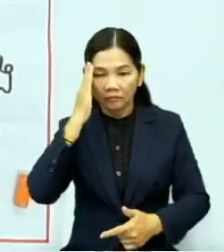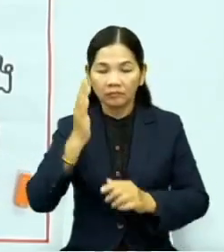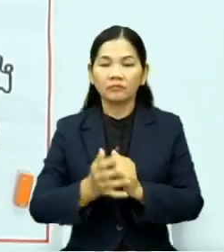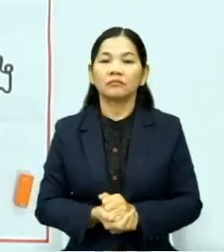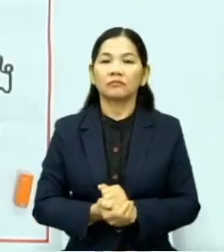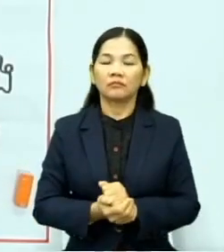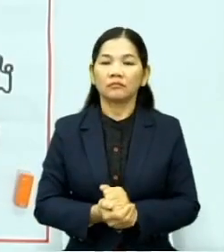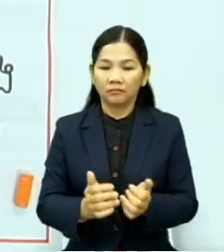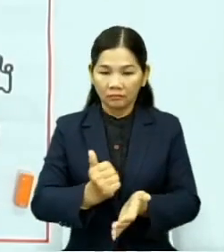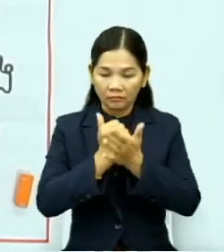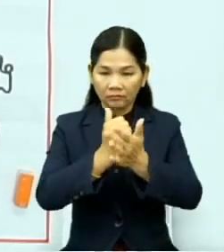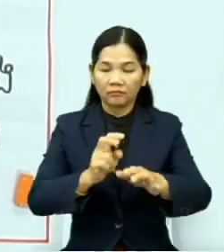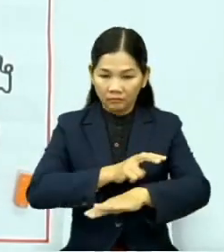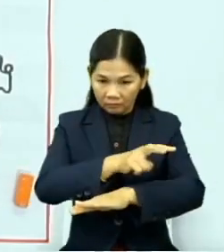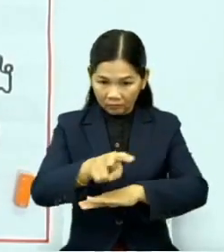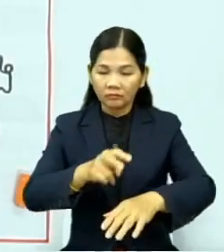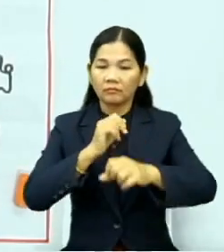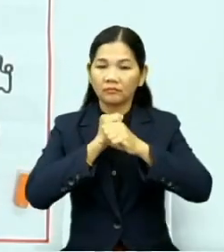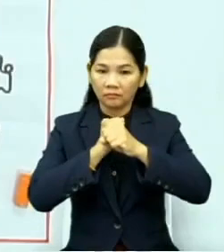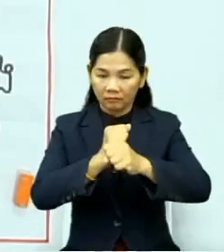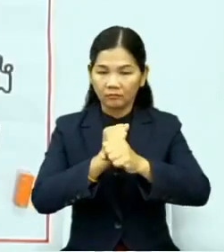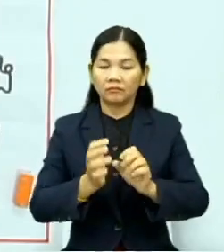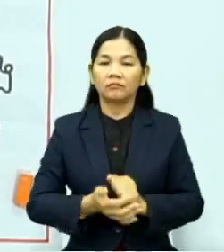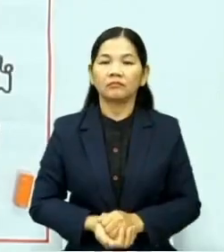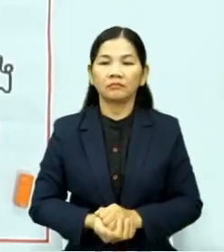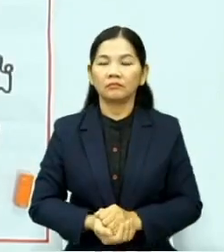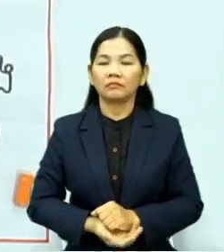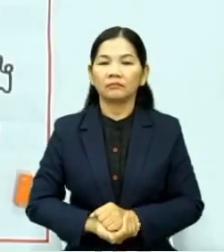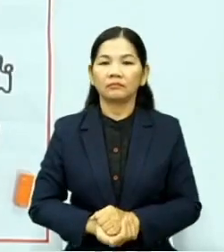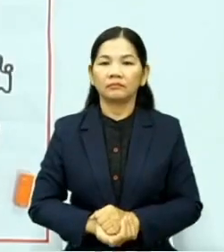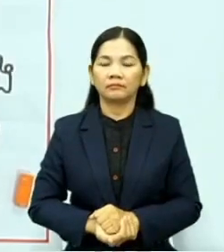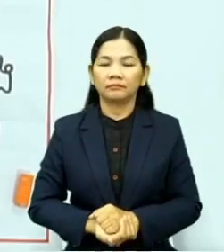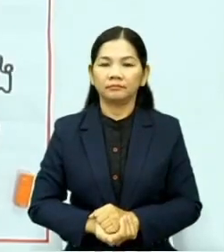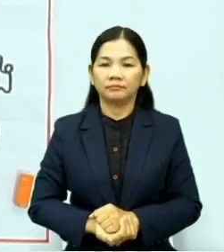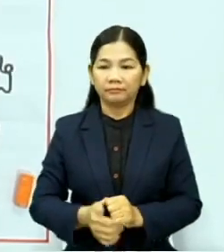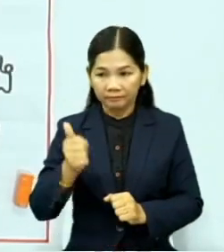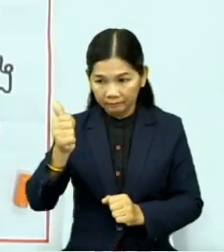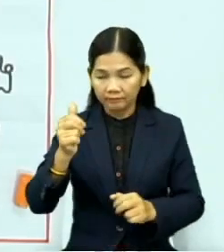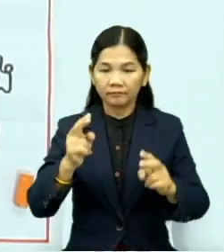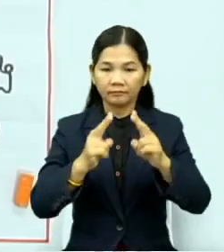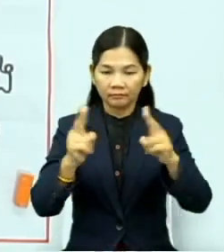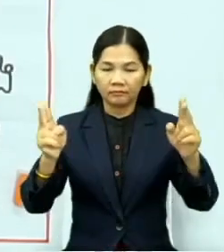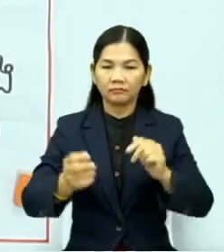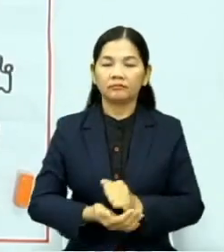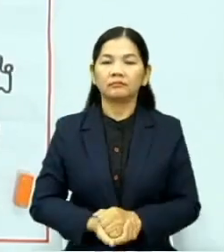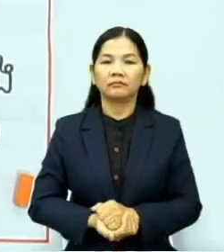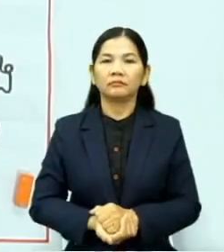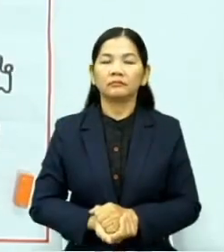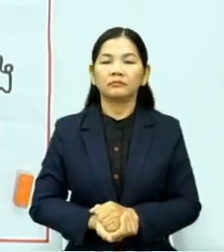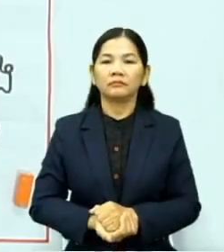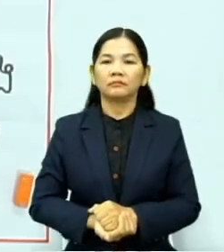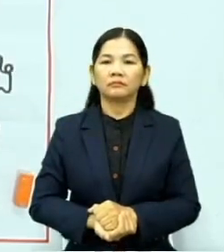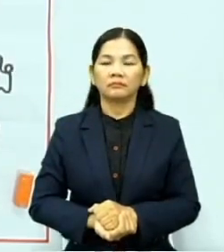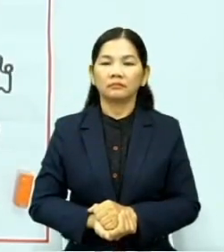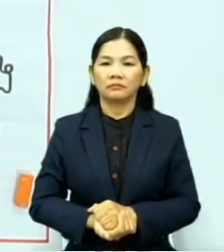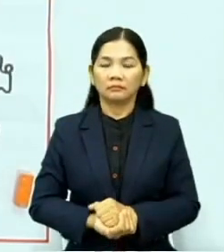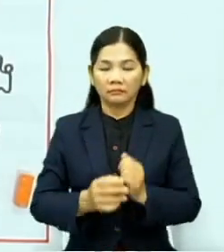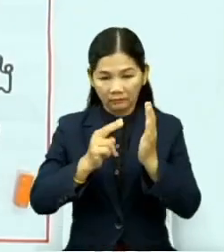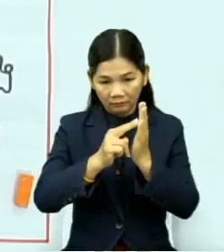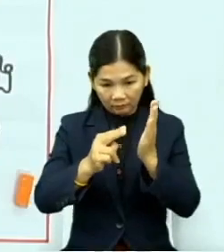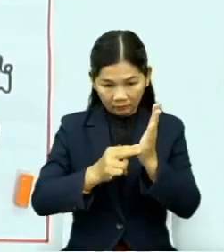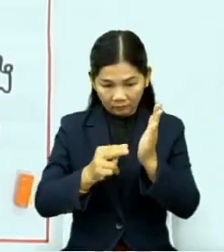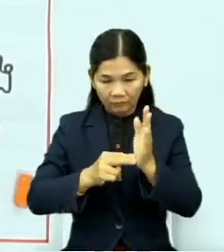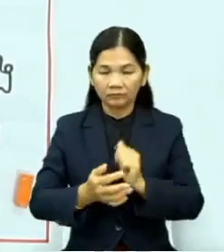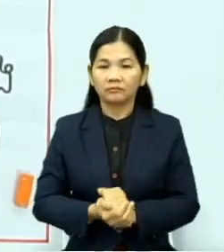ai quát bàn chui thả ra xa nâng ca phía chà tặng ạc nê nâng con chà lọ nâng con tặng ạc nê chà anh chẳng sắp rập ạc bật